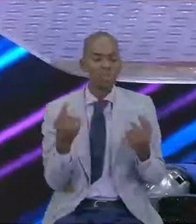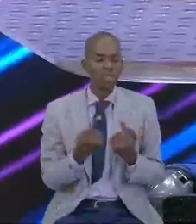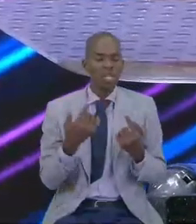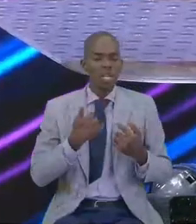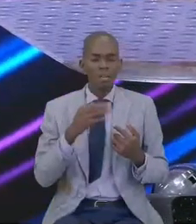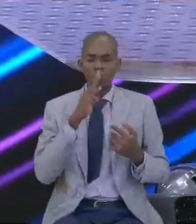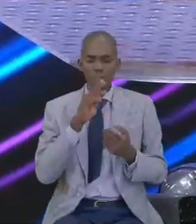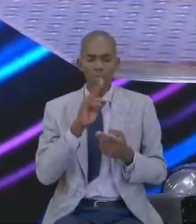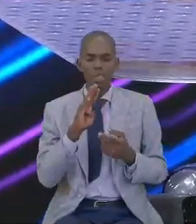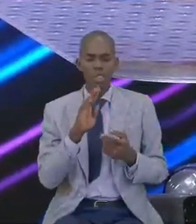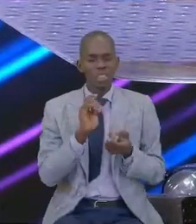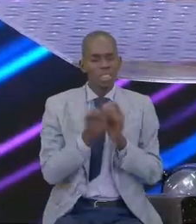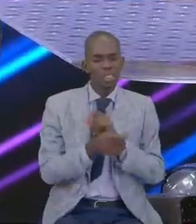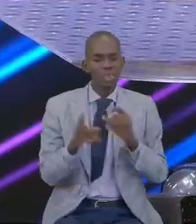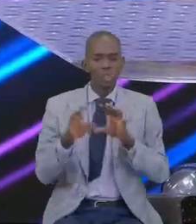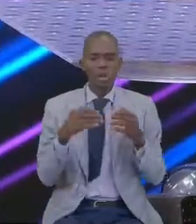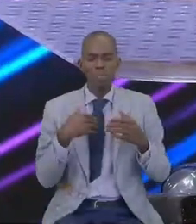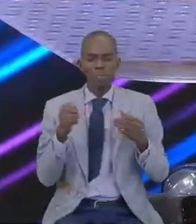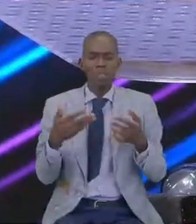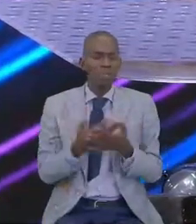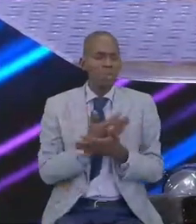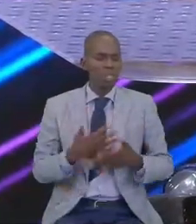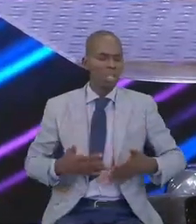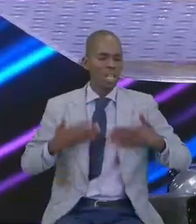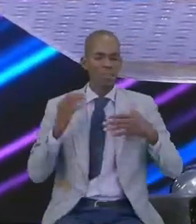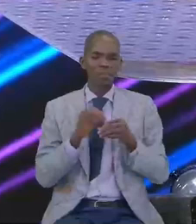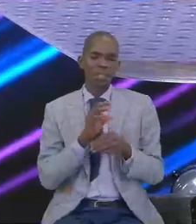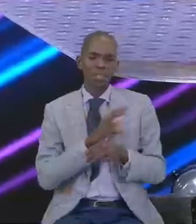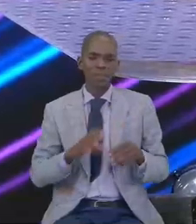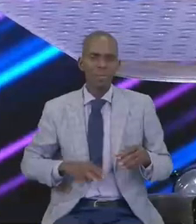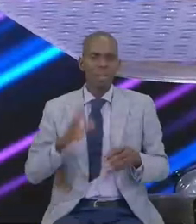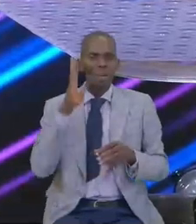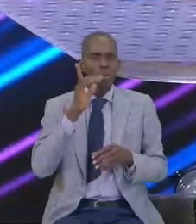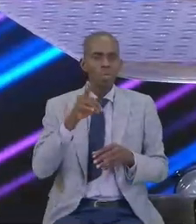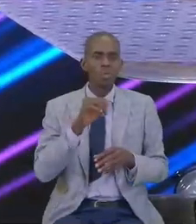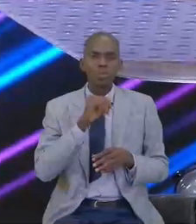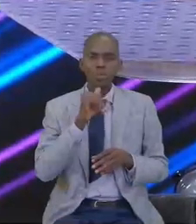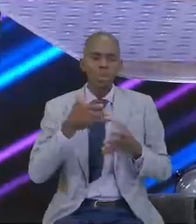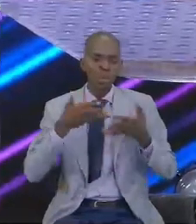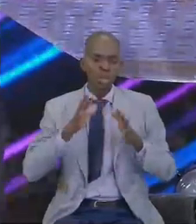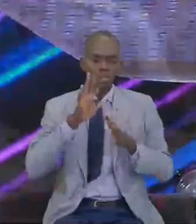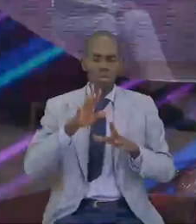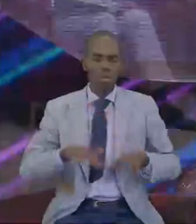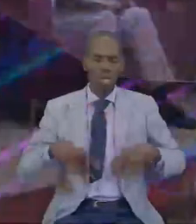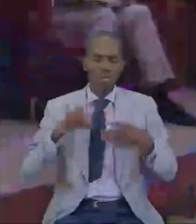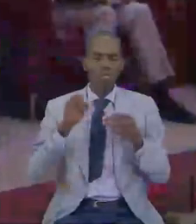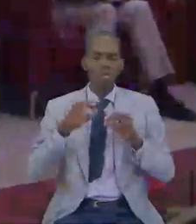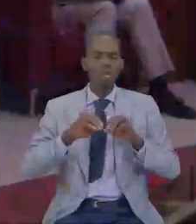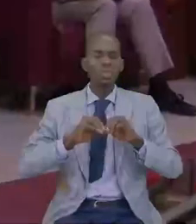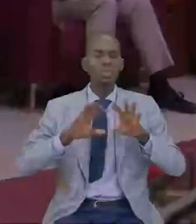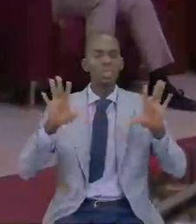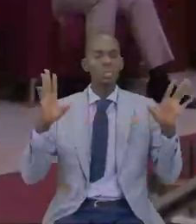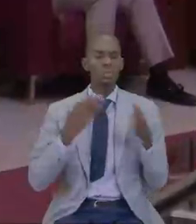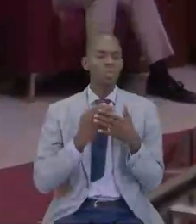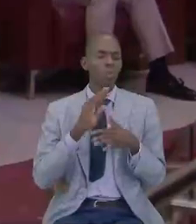tu as une nouvelle vie en Christ? Alors, pourquoi ne vas-tu pas laisser ta lumière luire pour que les gens puissent contempler et